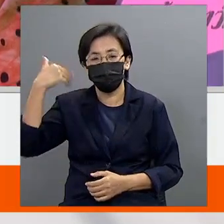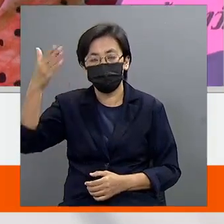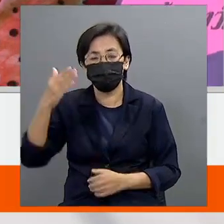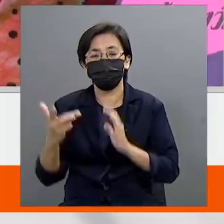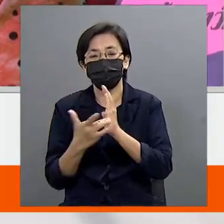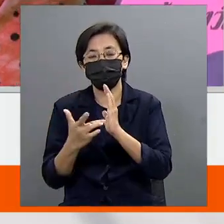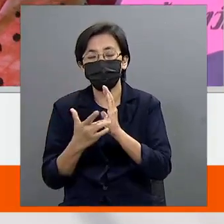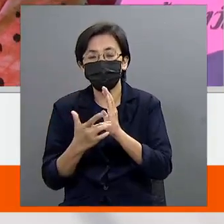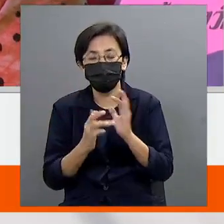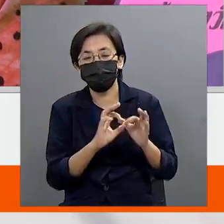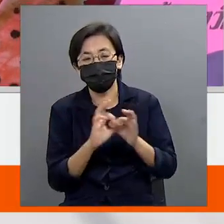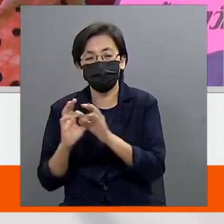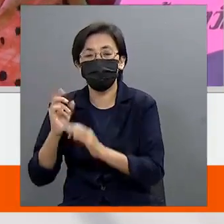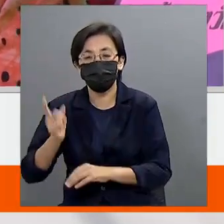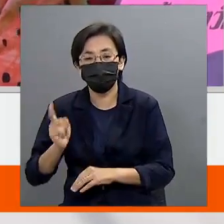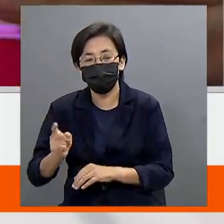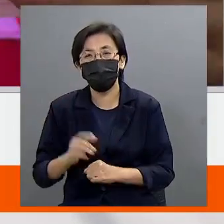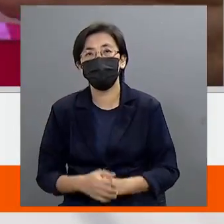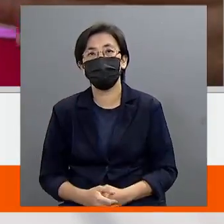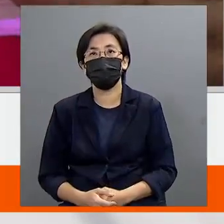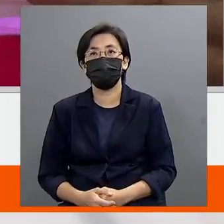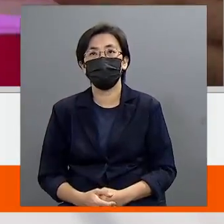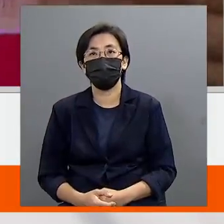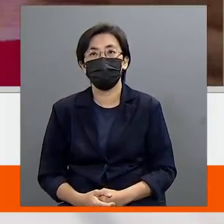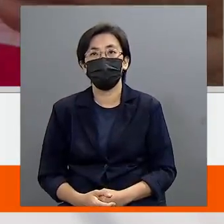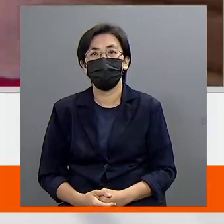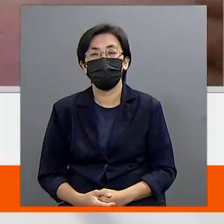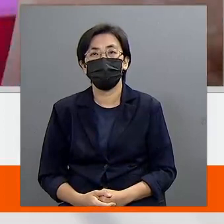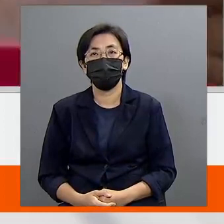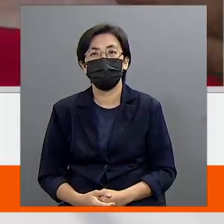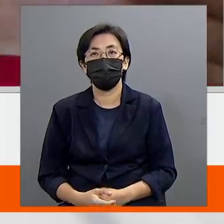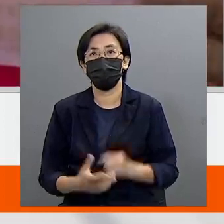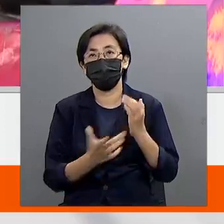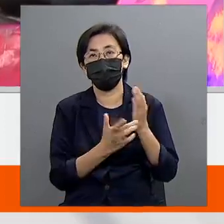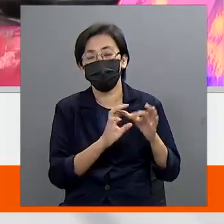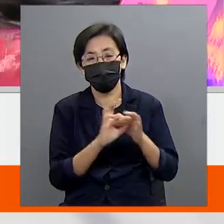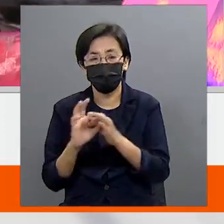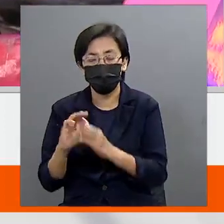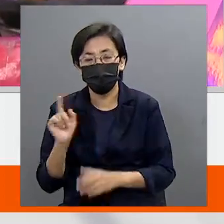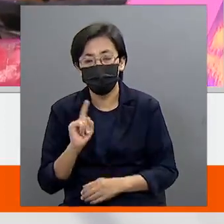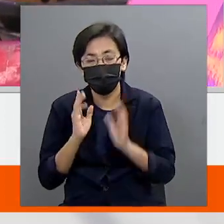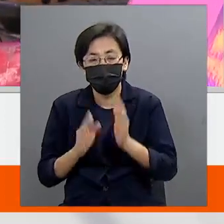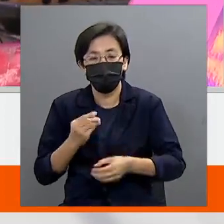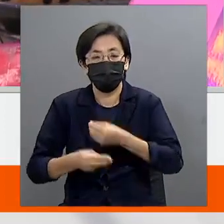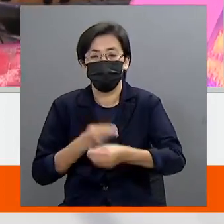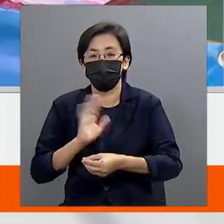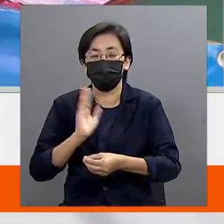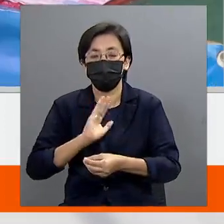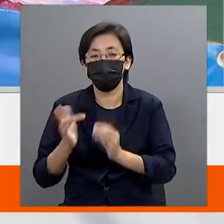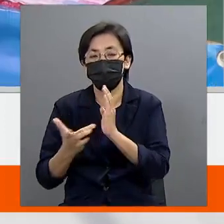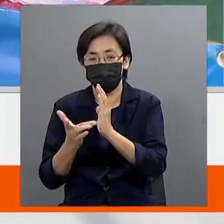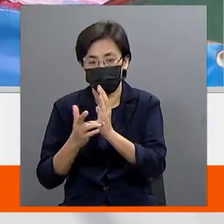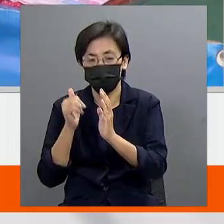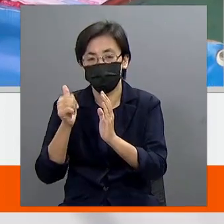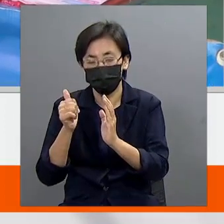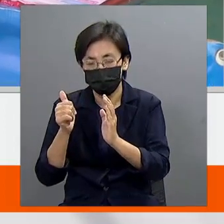ะครับถ้าเขาใช้เต็มรูปแบบเนี่ยสุดท้ายมันจะไม่ต้องใช้คนในการขายเลยนะครับมันตรงเนี้ยมันก็ต้องมีช่วง